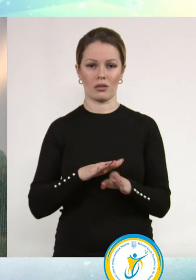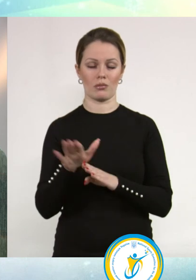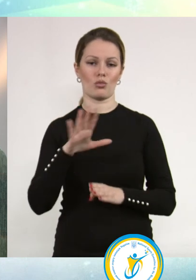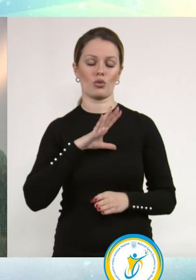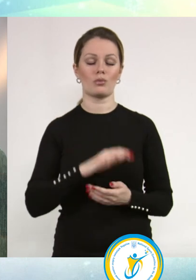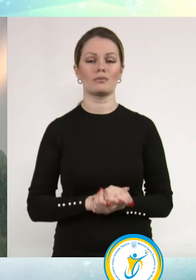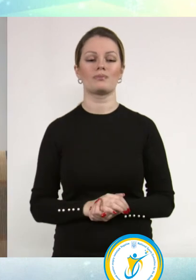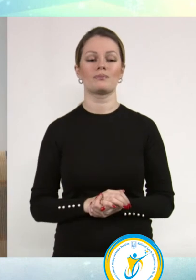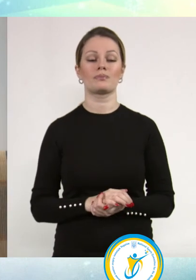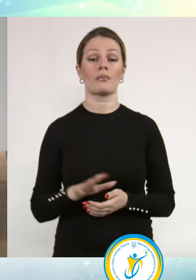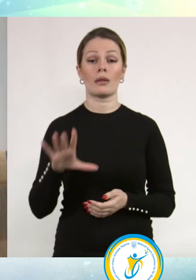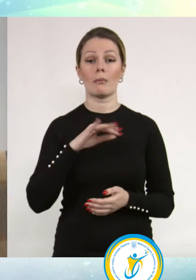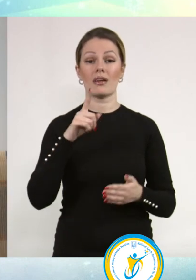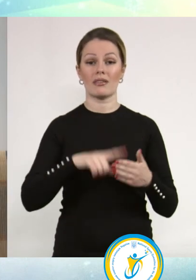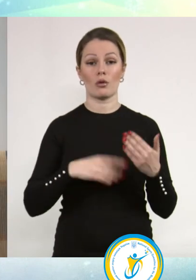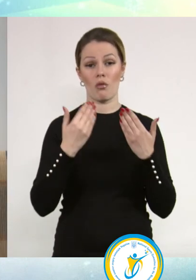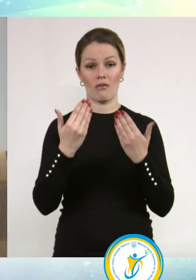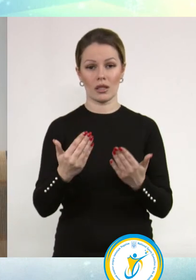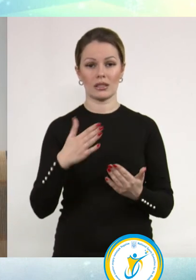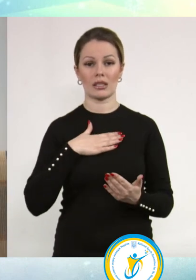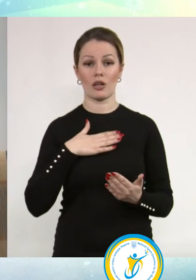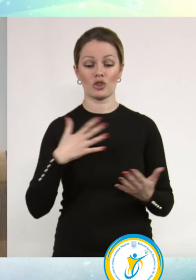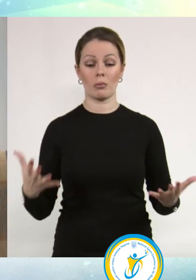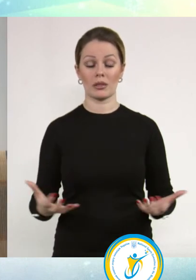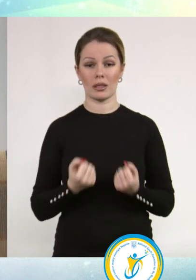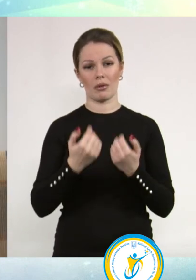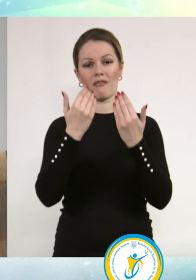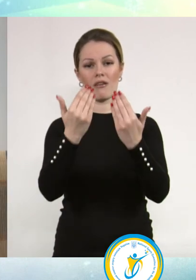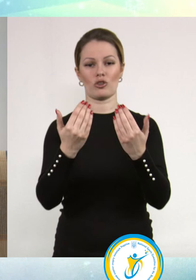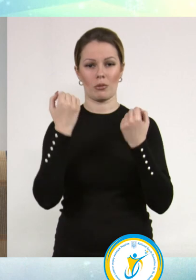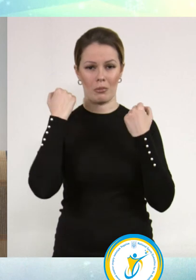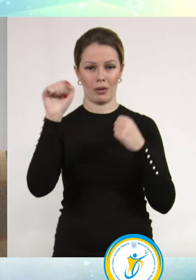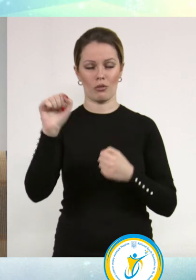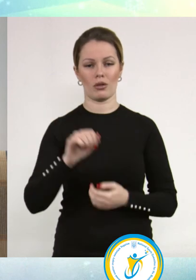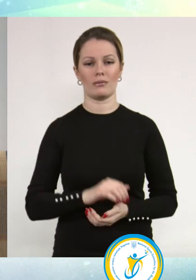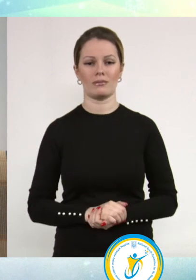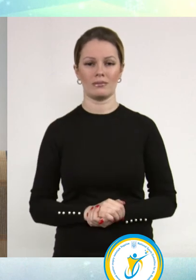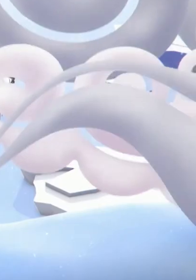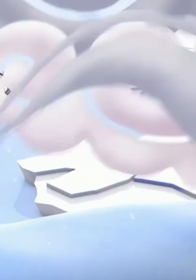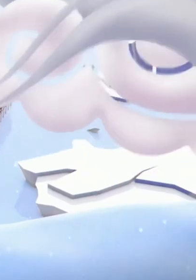було. Ми віримо в вас. Наша підтримка, ваша перемога.